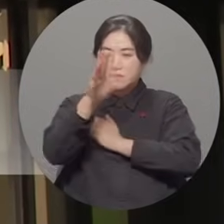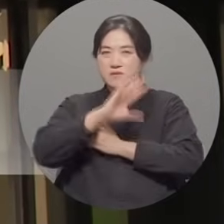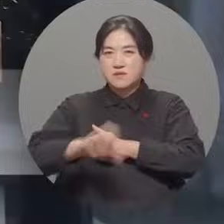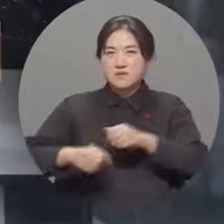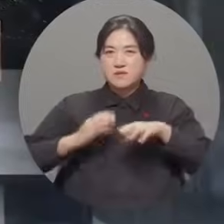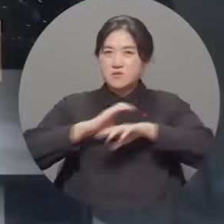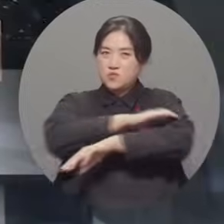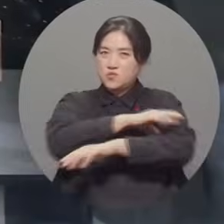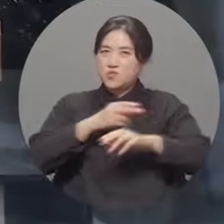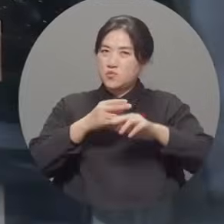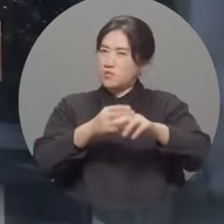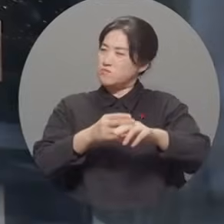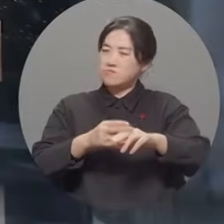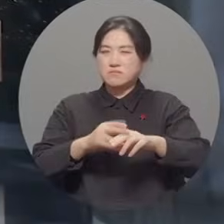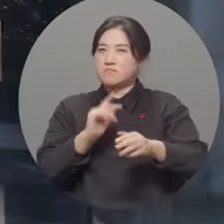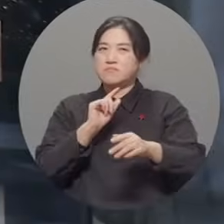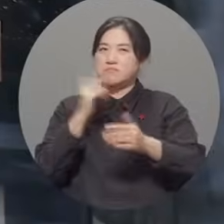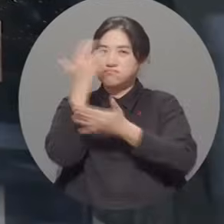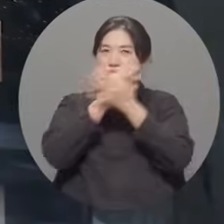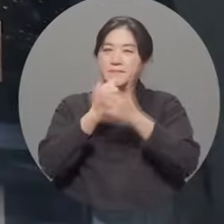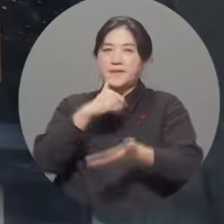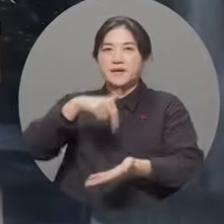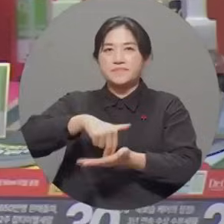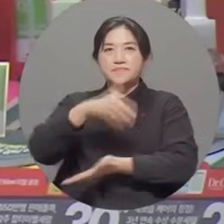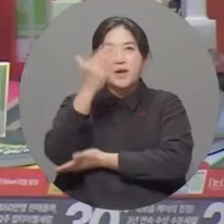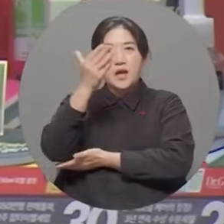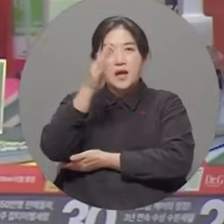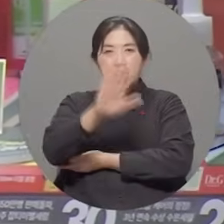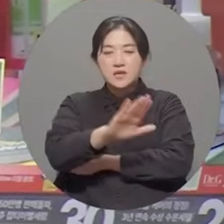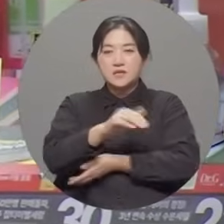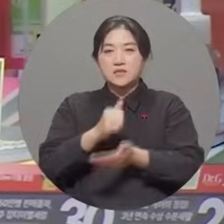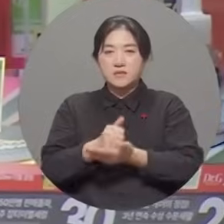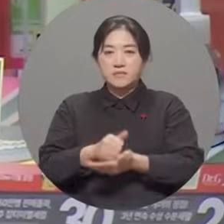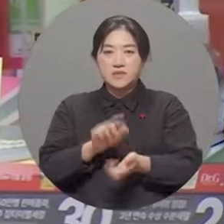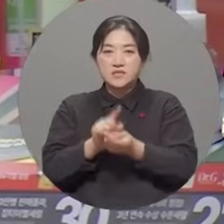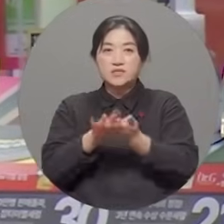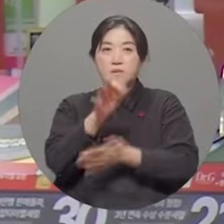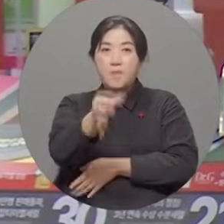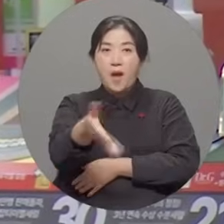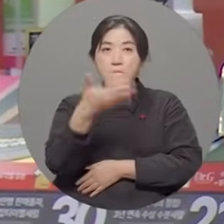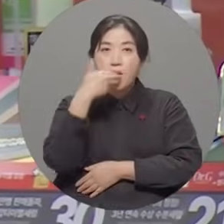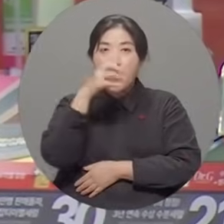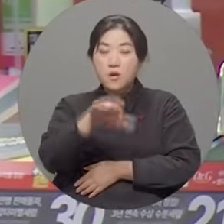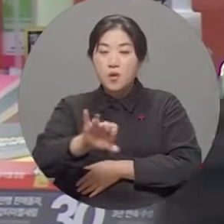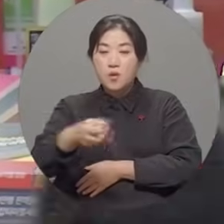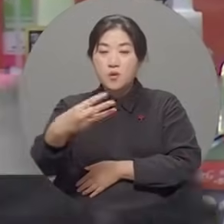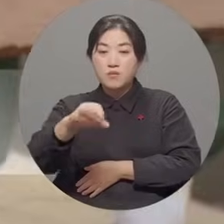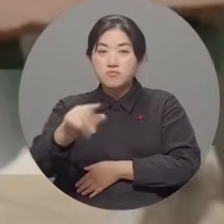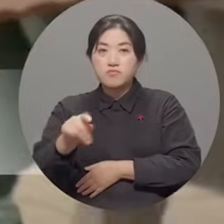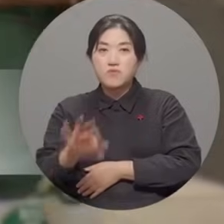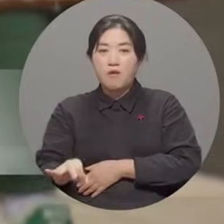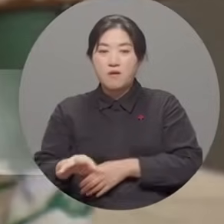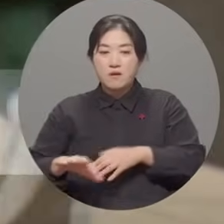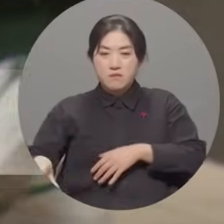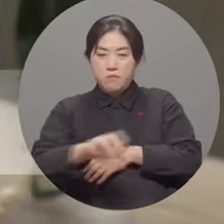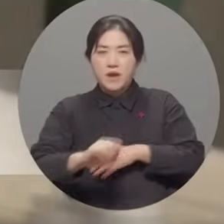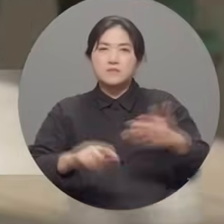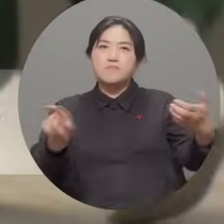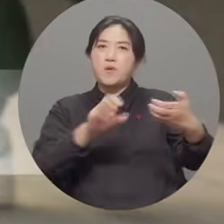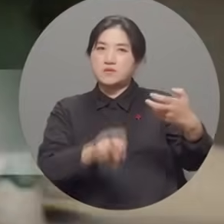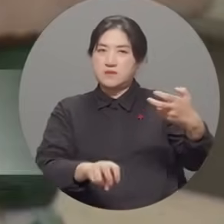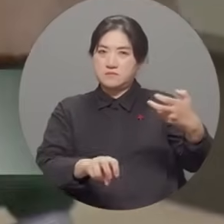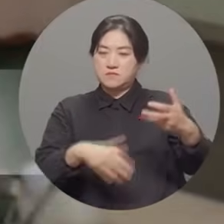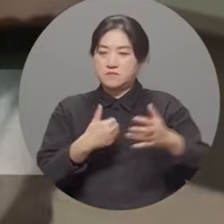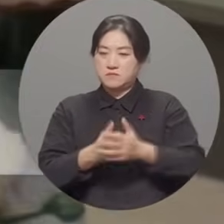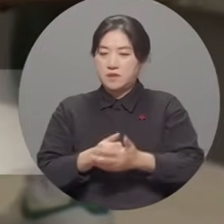보기는 명확하지 않다고 봤습니다. 하지만 오프라인 시장에서 올리브영의 점유율은 70%로 독점